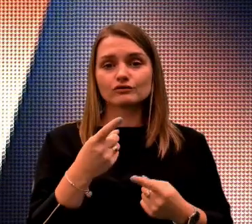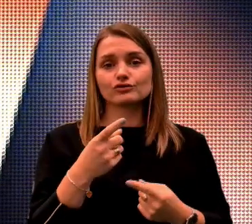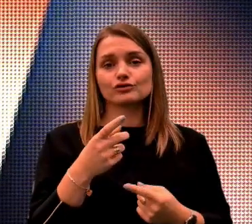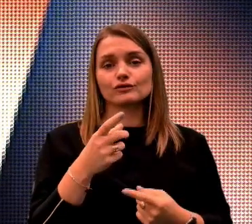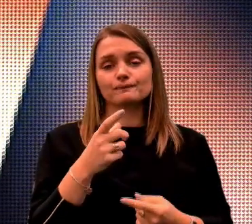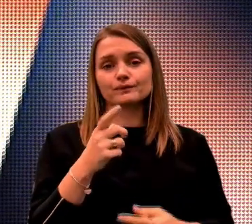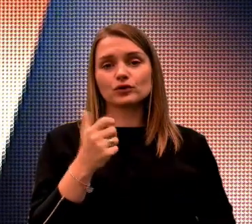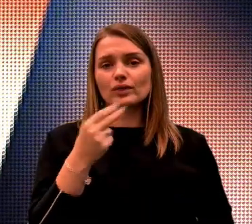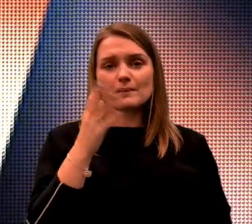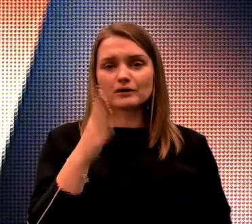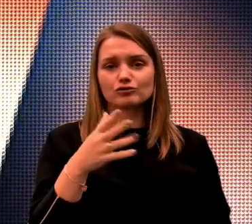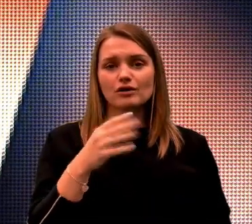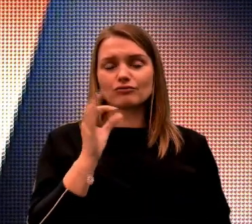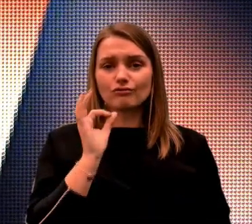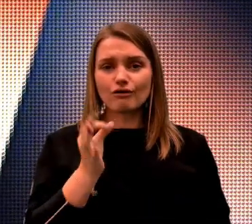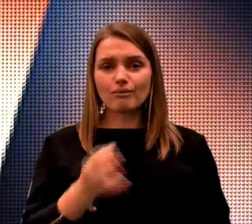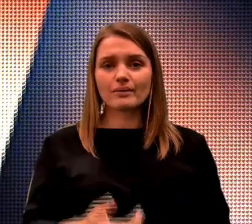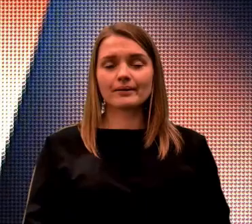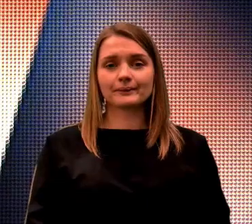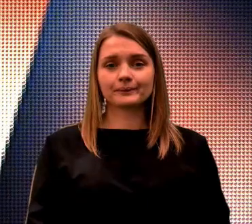a mianowicie to, że